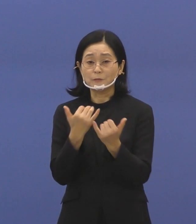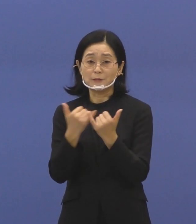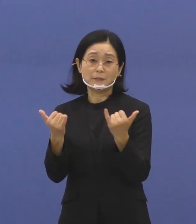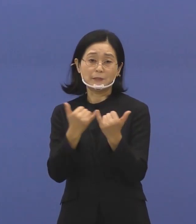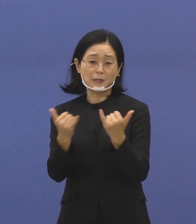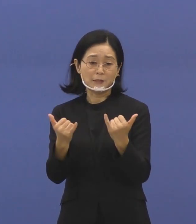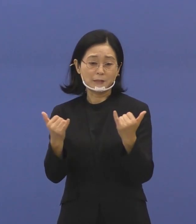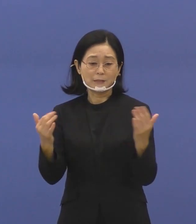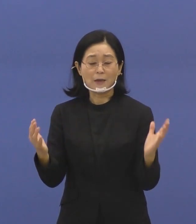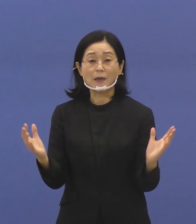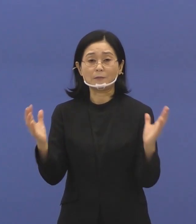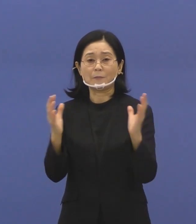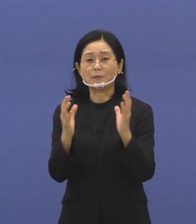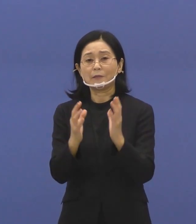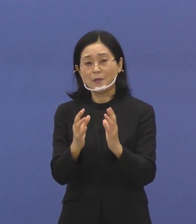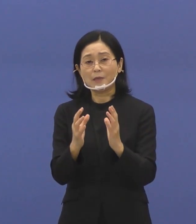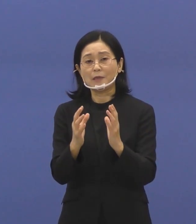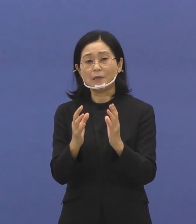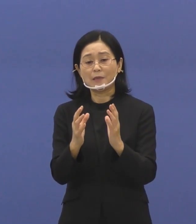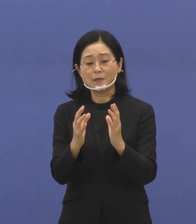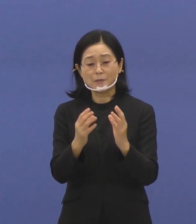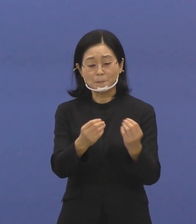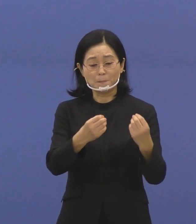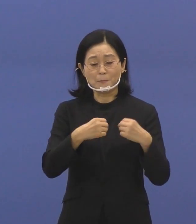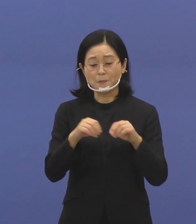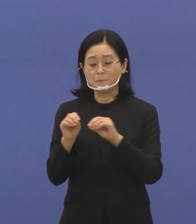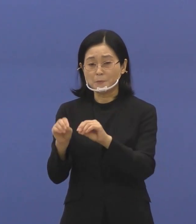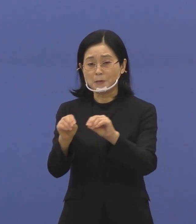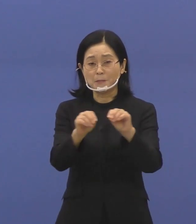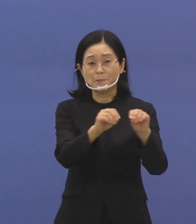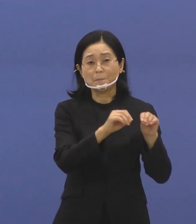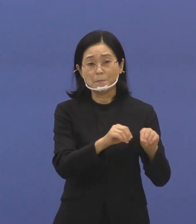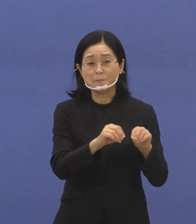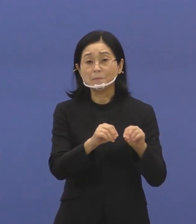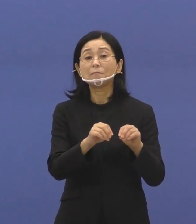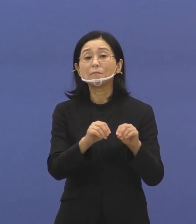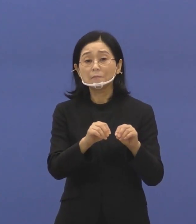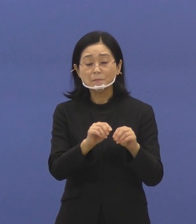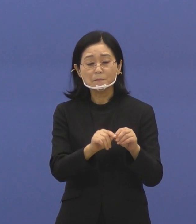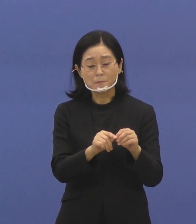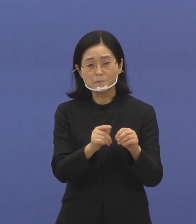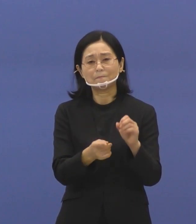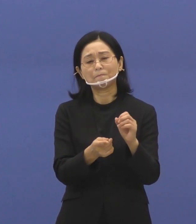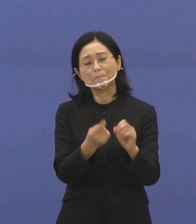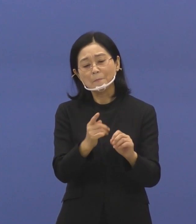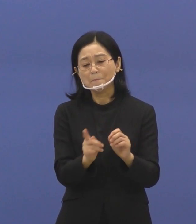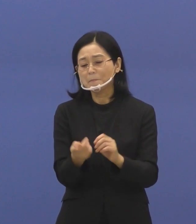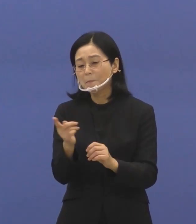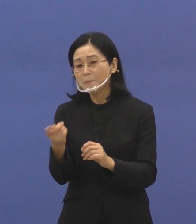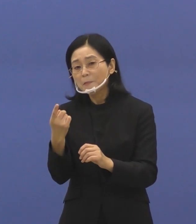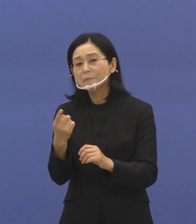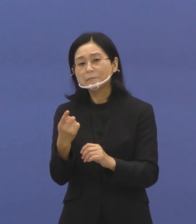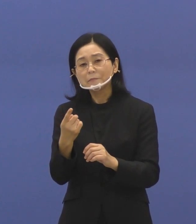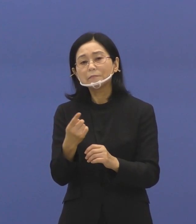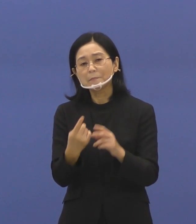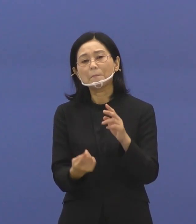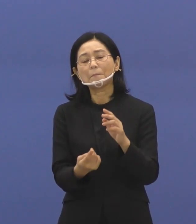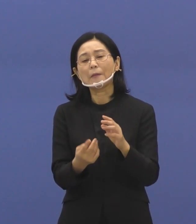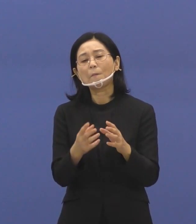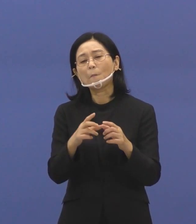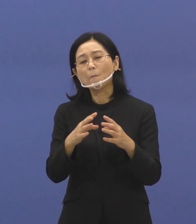っての感染が目立つというふうに報告を受けています